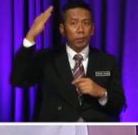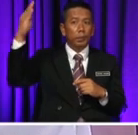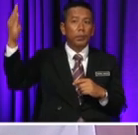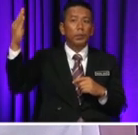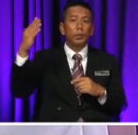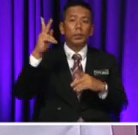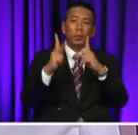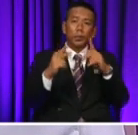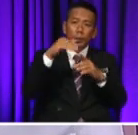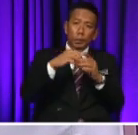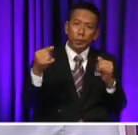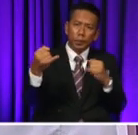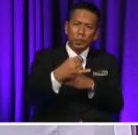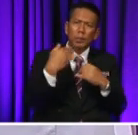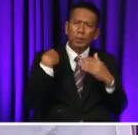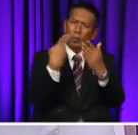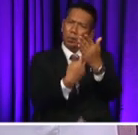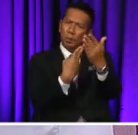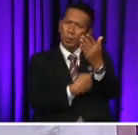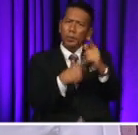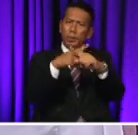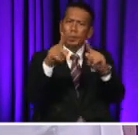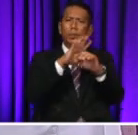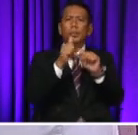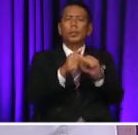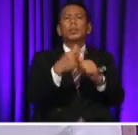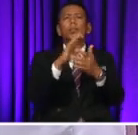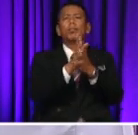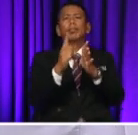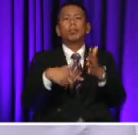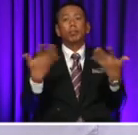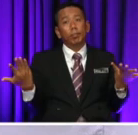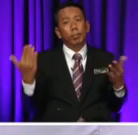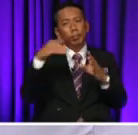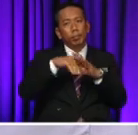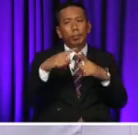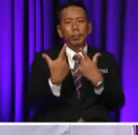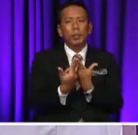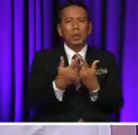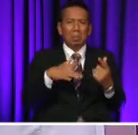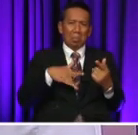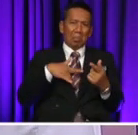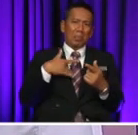ada undang-undang tetapi tidak diikuti aku akan jadi dalam kelas tersebut